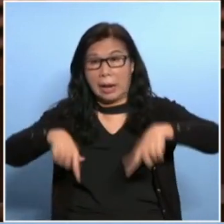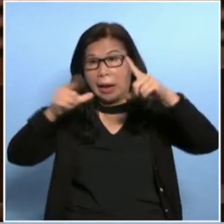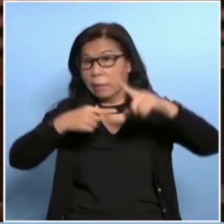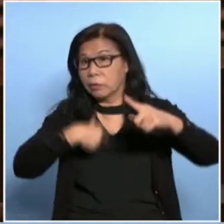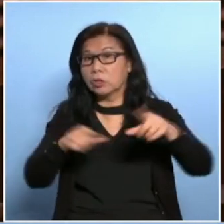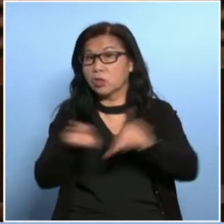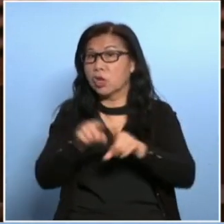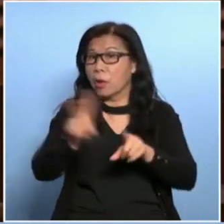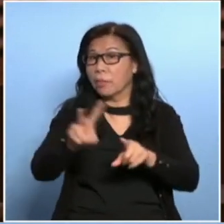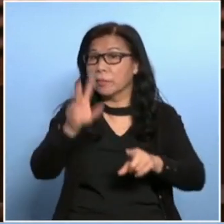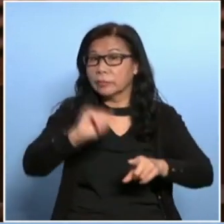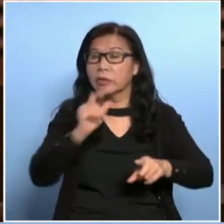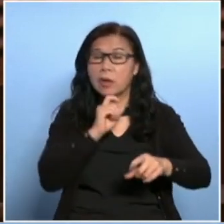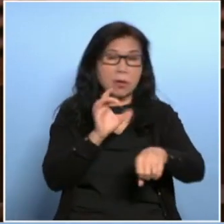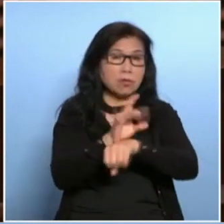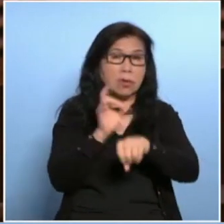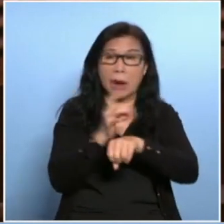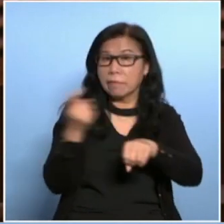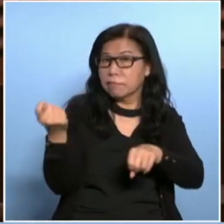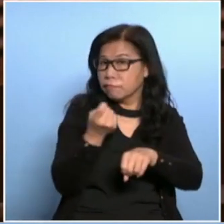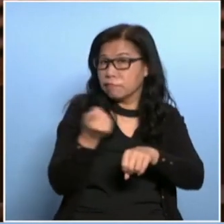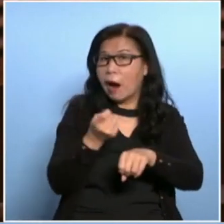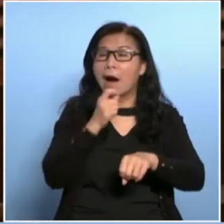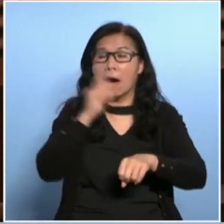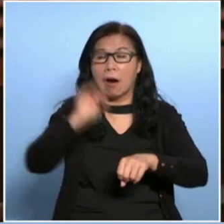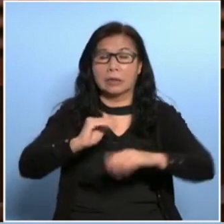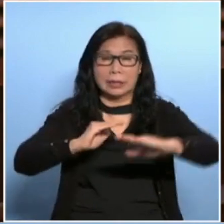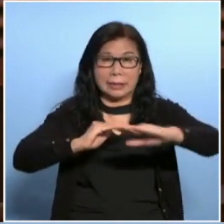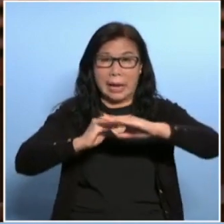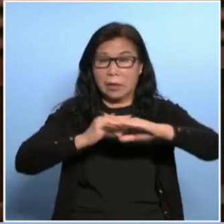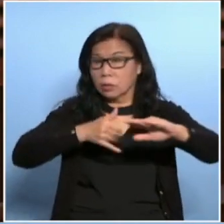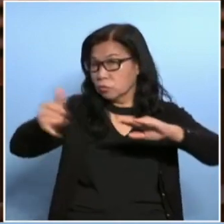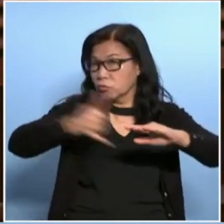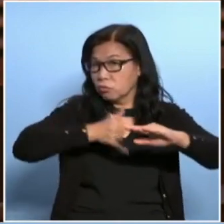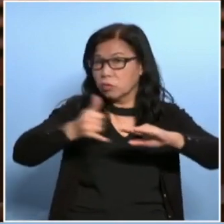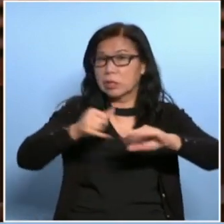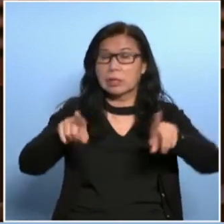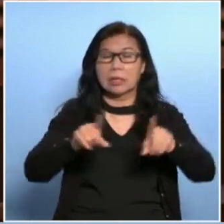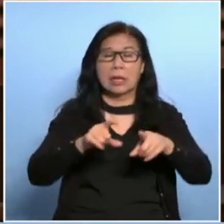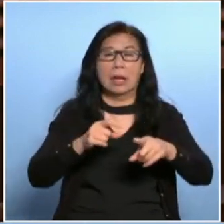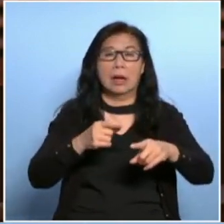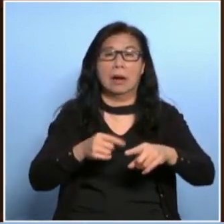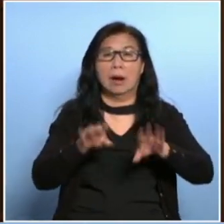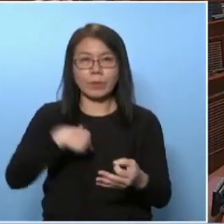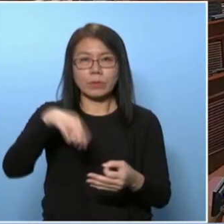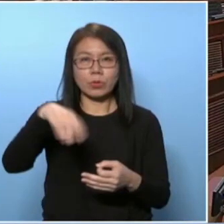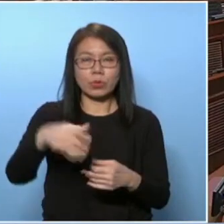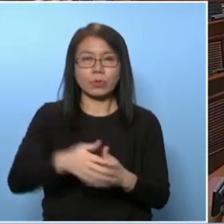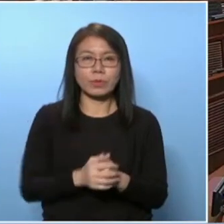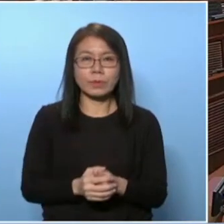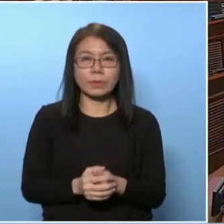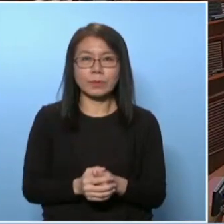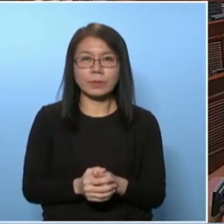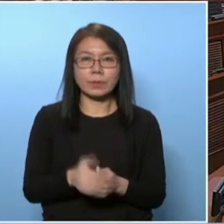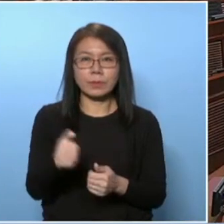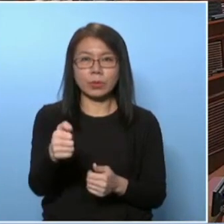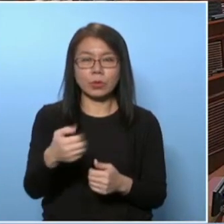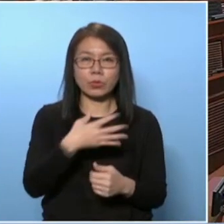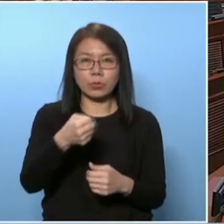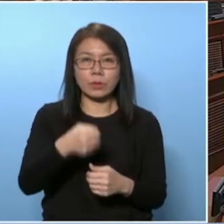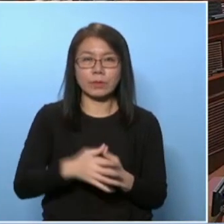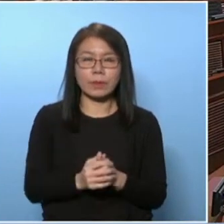樣，都是希望即係盡早能夠咧係兩方面能夠配合及早通關。唔該，主席。 唔該，主席